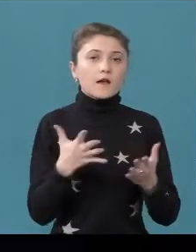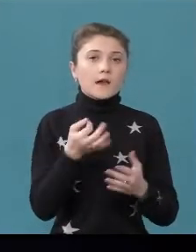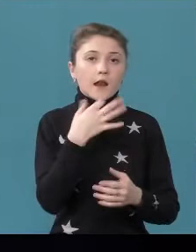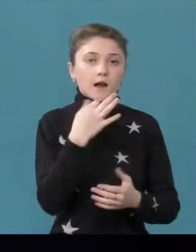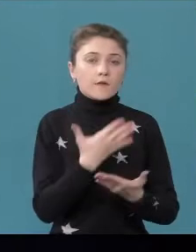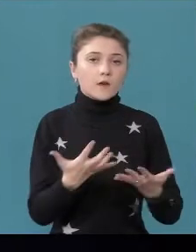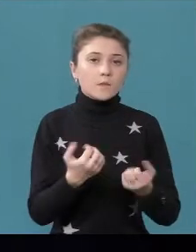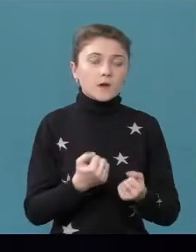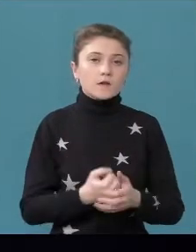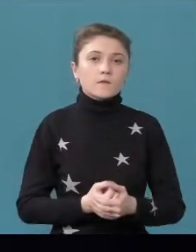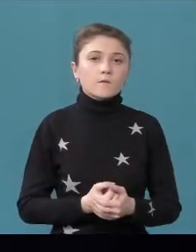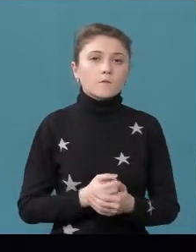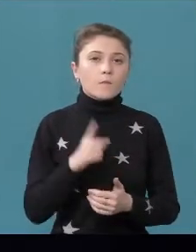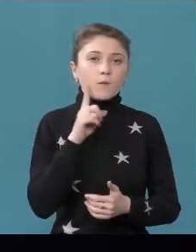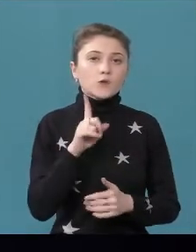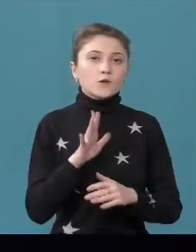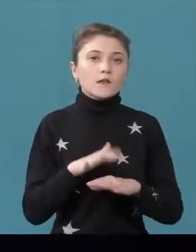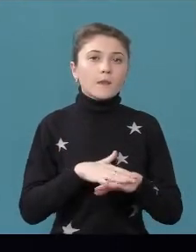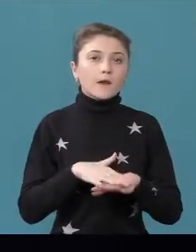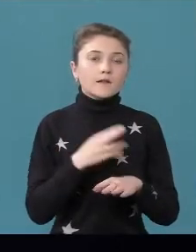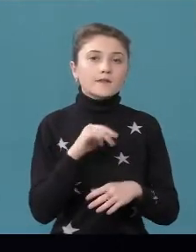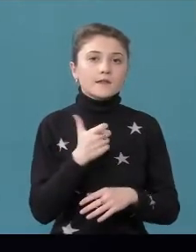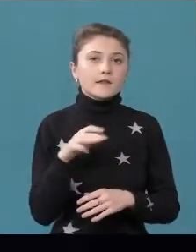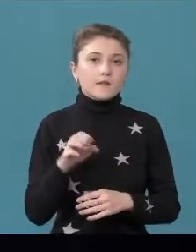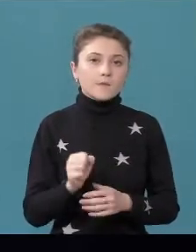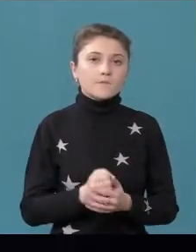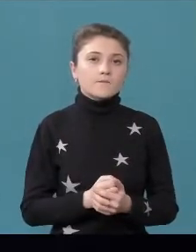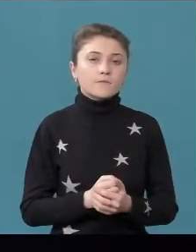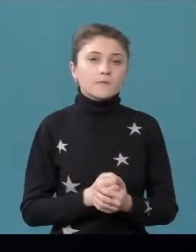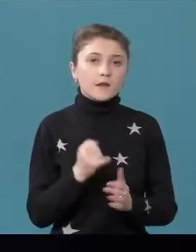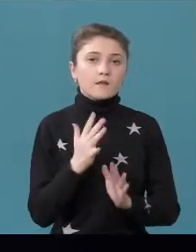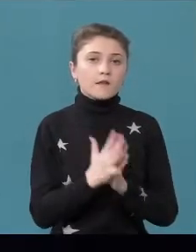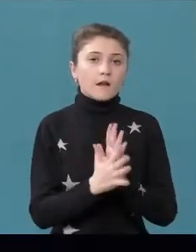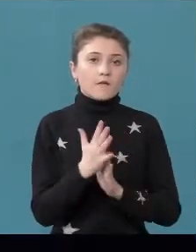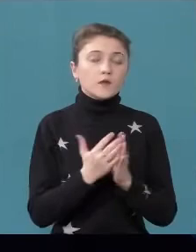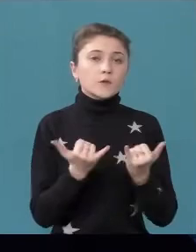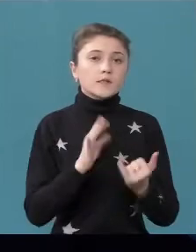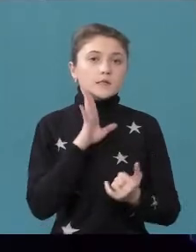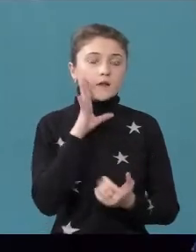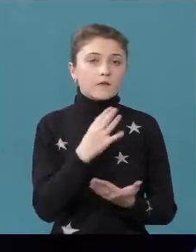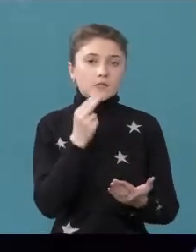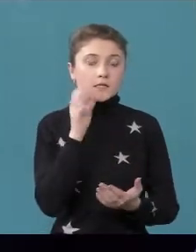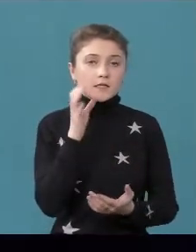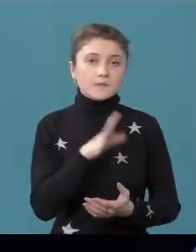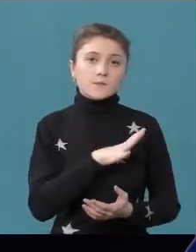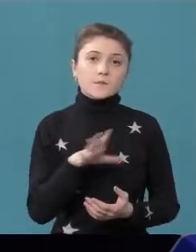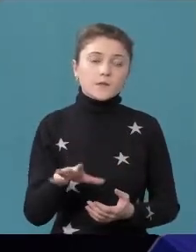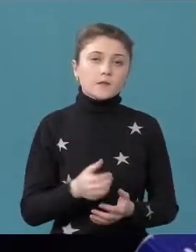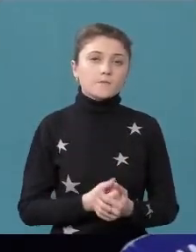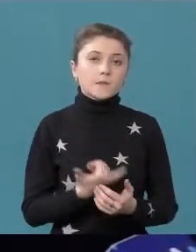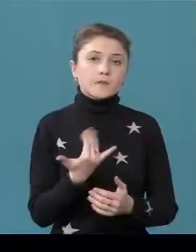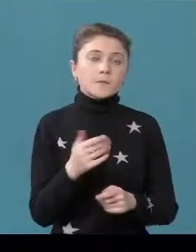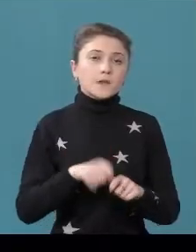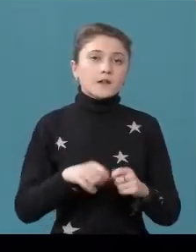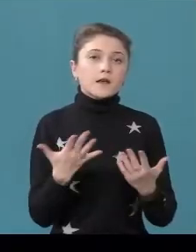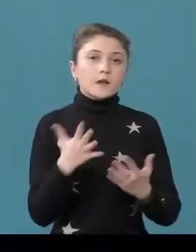Поки що народні тільки. Тільки дієта? Дієта, трави. Трави. Сьогодні вранці ви снідали чи ні? Ні. Ось зараз ми з вами і перевіримо, який